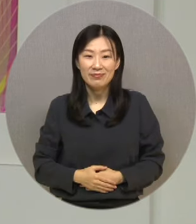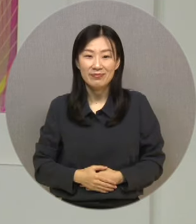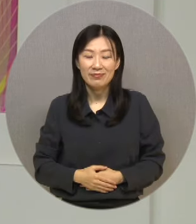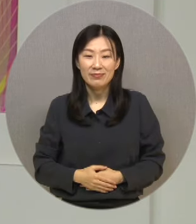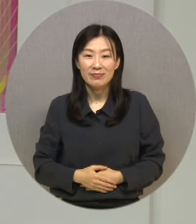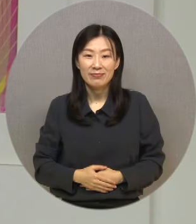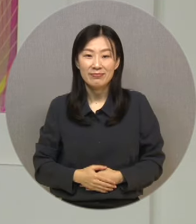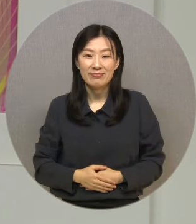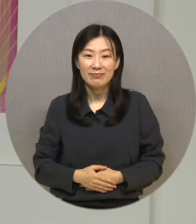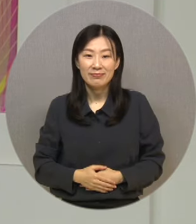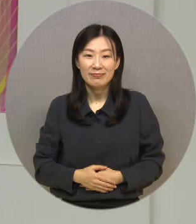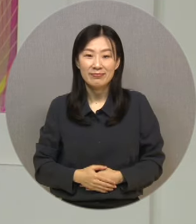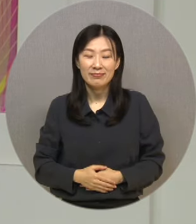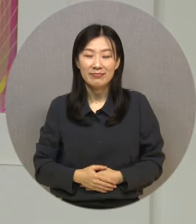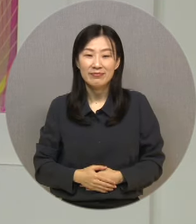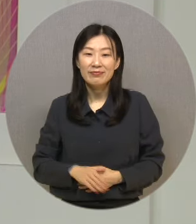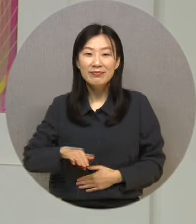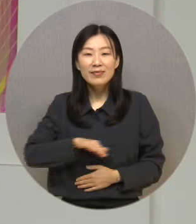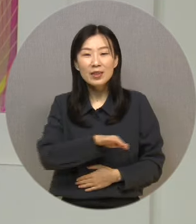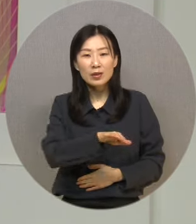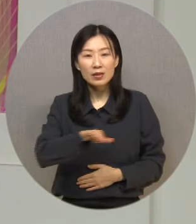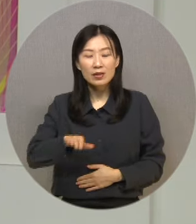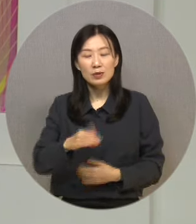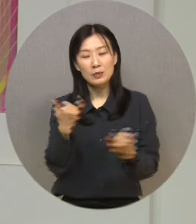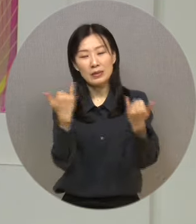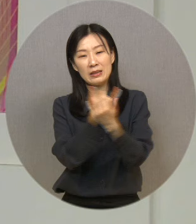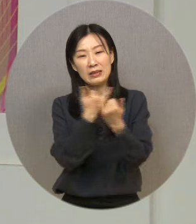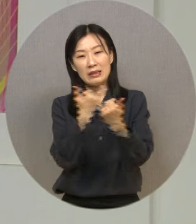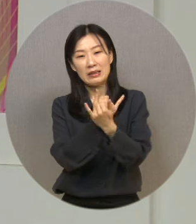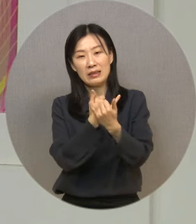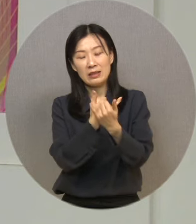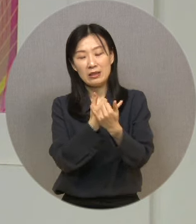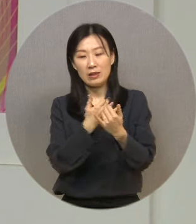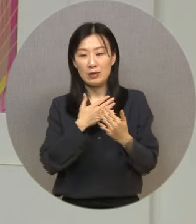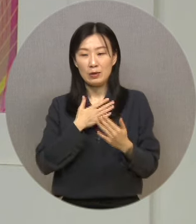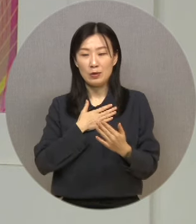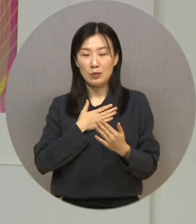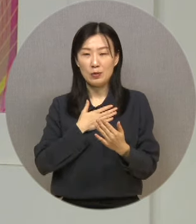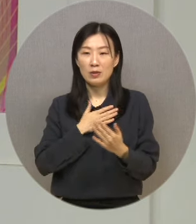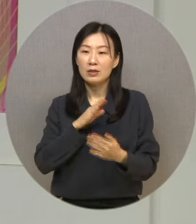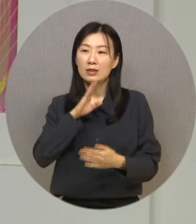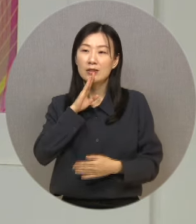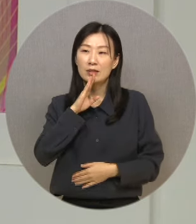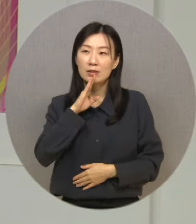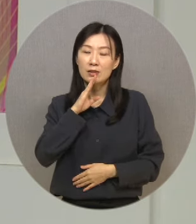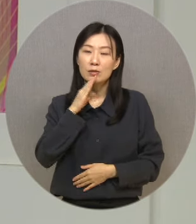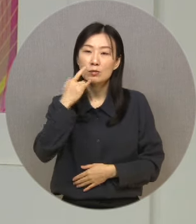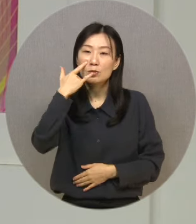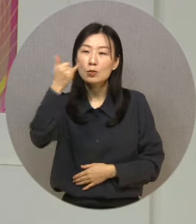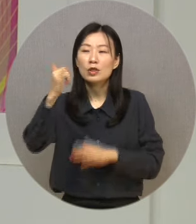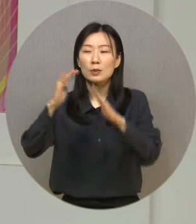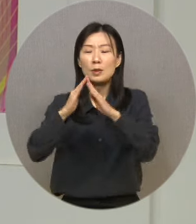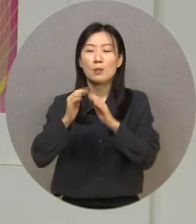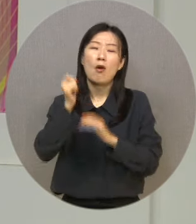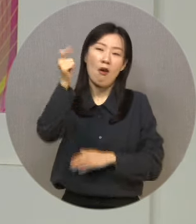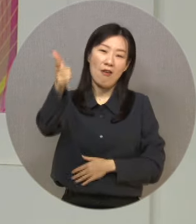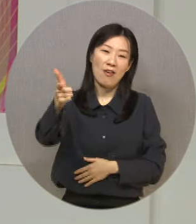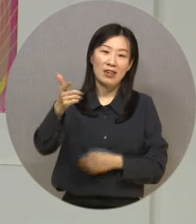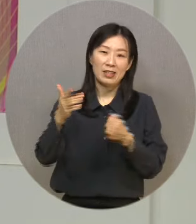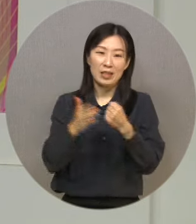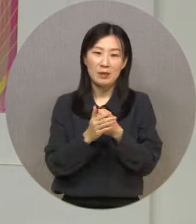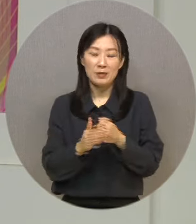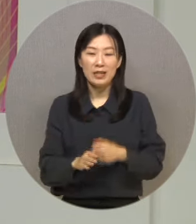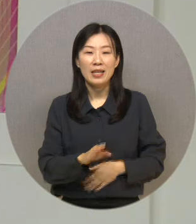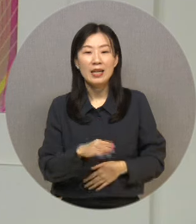저희는 항상 설날 이렇게 친정은 좀 멀잖아요. 네. 그래서 항상 시댁에